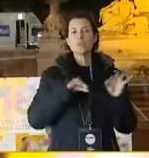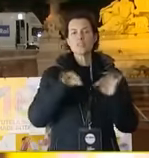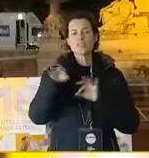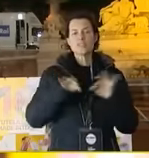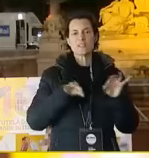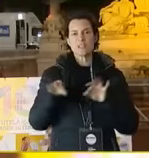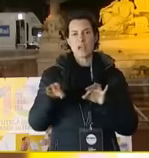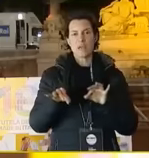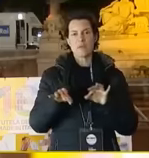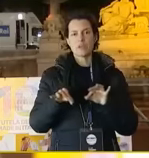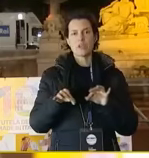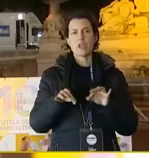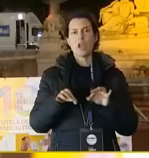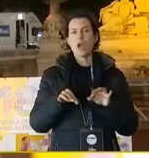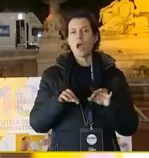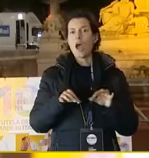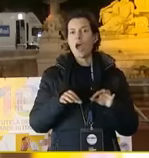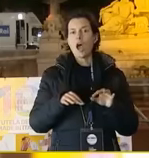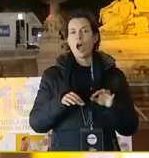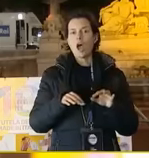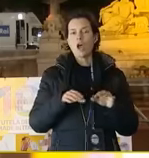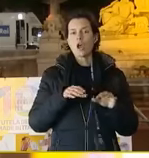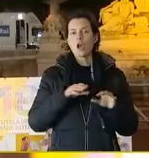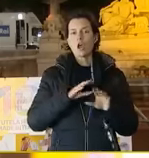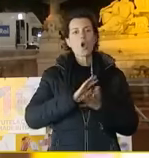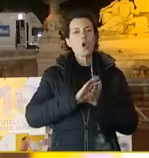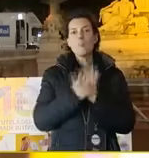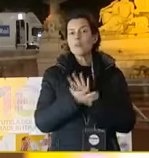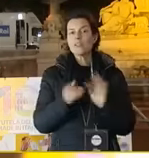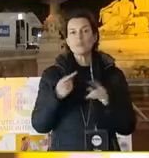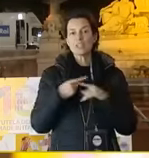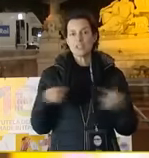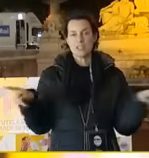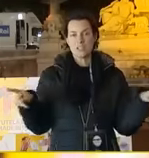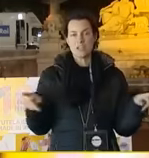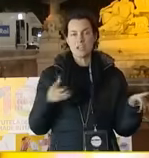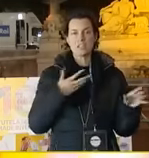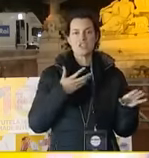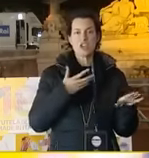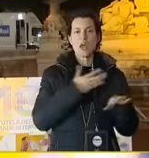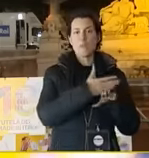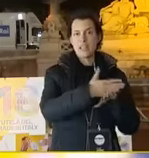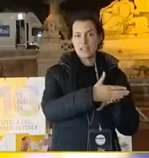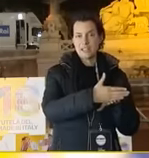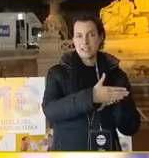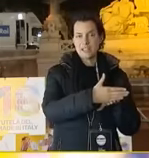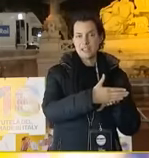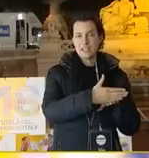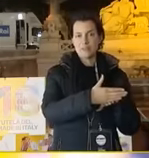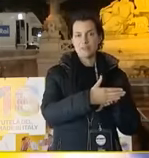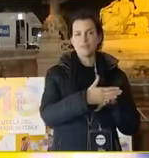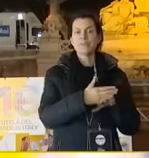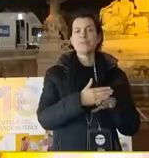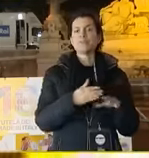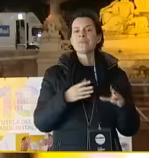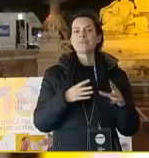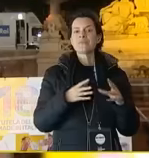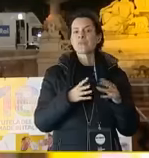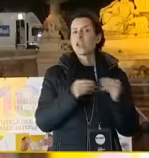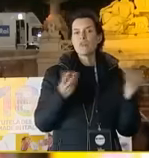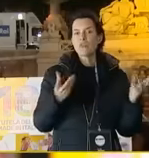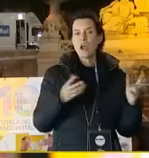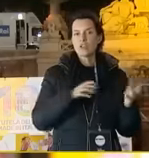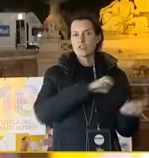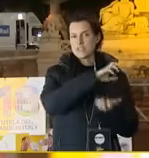due sistemi completamente diversi, uno lo conosciamo, abbiamo i partiti che in qualche modo si mescolano tra